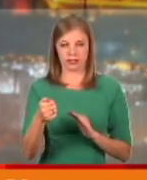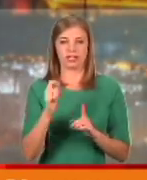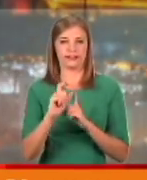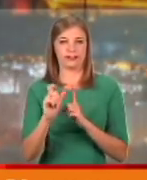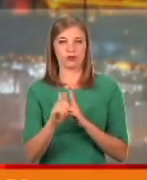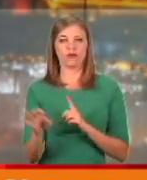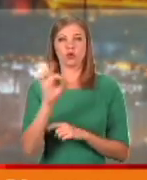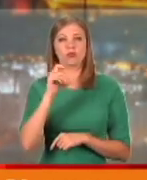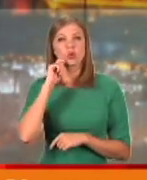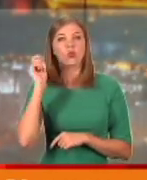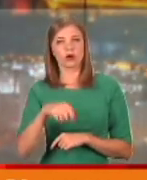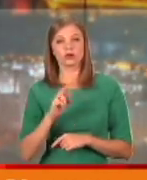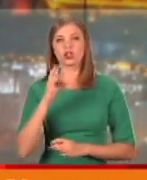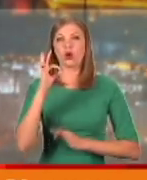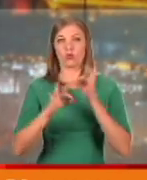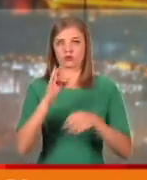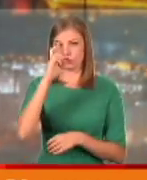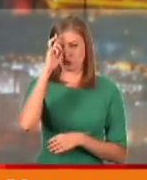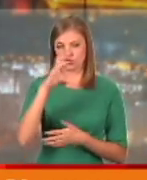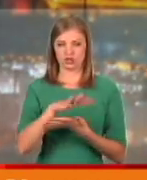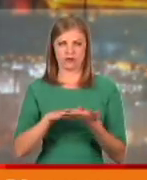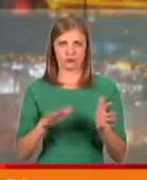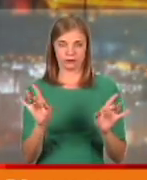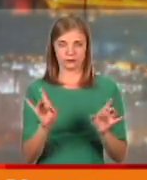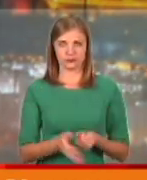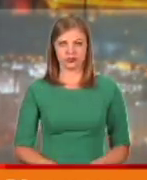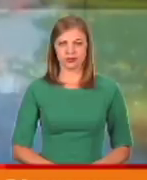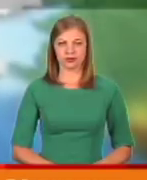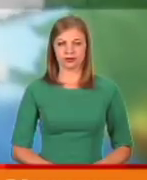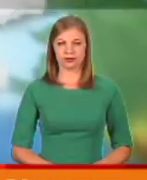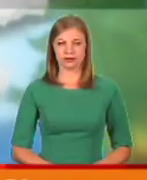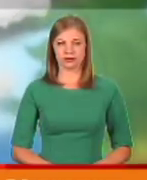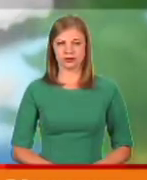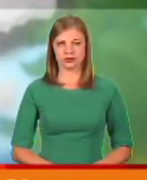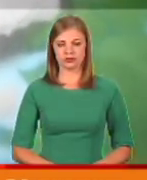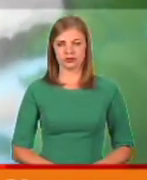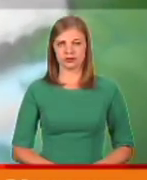відповідала. Про Україну як космічну державу Дмитро Литвиненко.